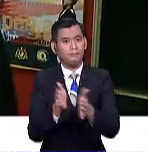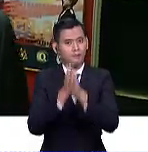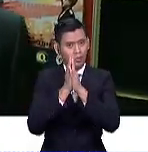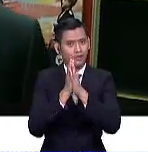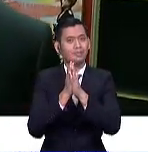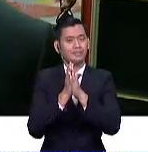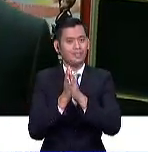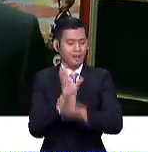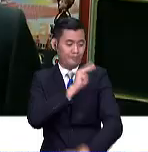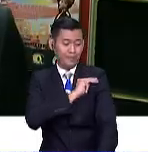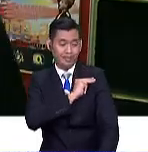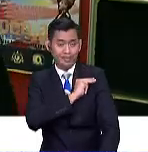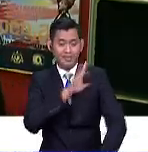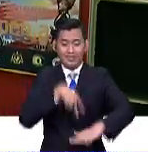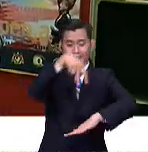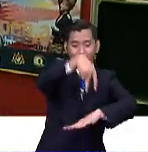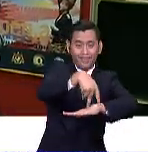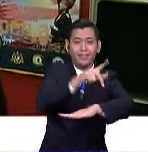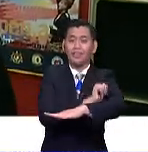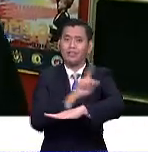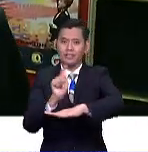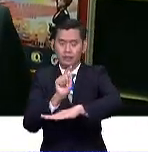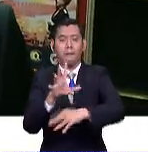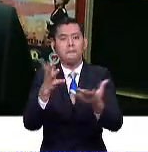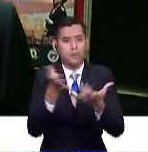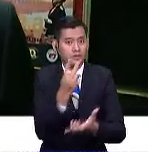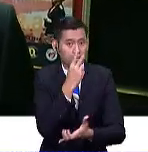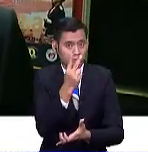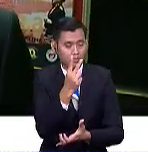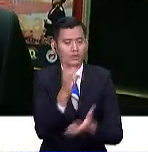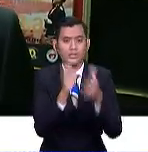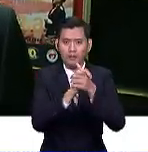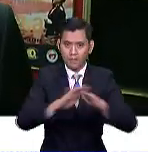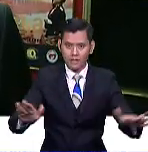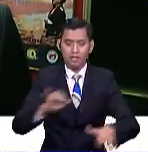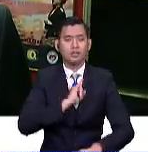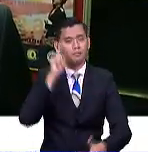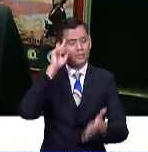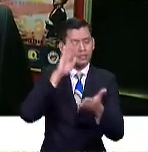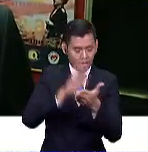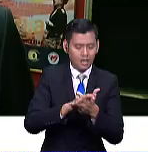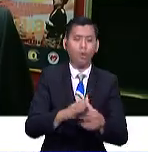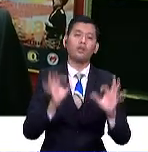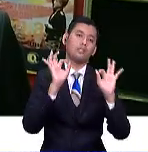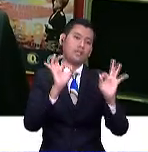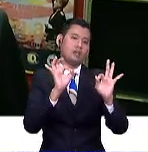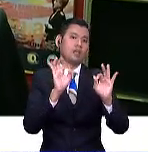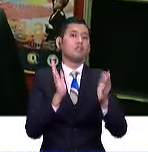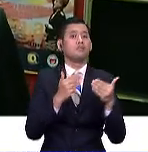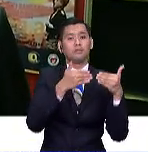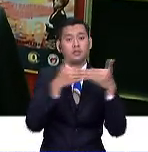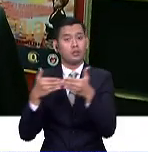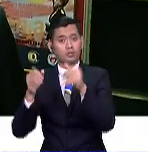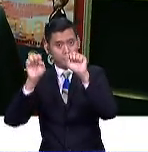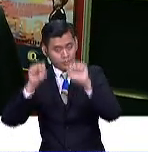nak tentukan selamat. Ya, saya percaya dia akan kembali pulih dan meneruskan perkhidmatan.